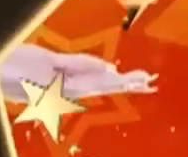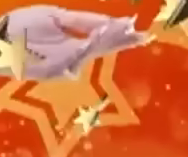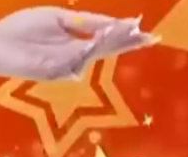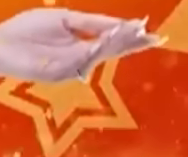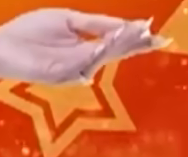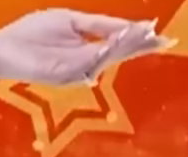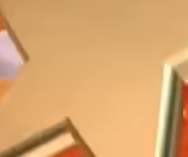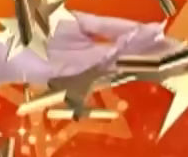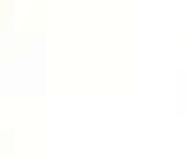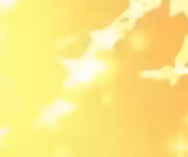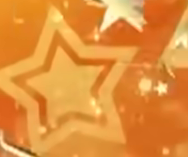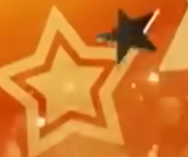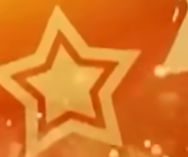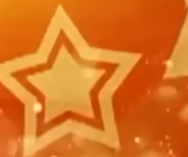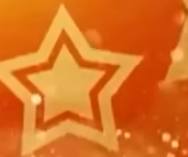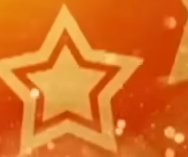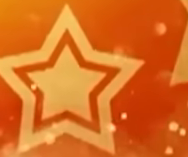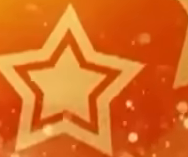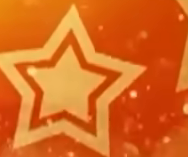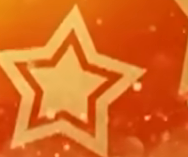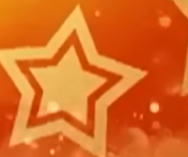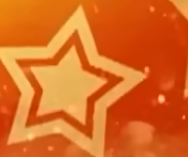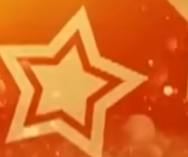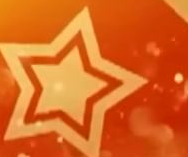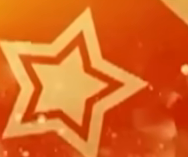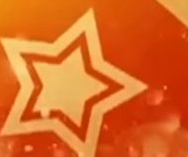So, biz, eto na nga!